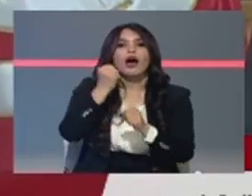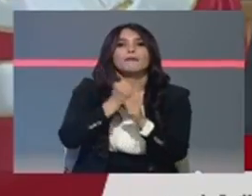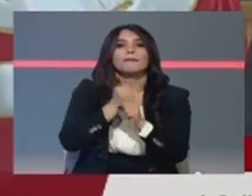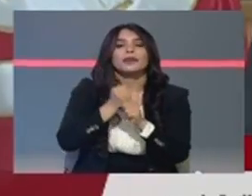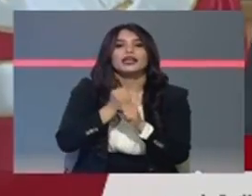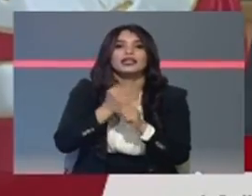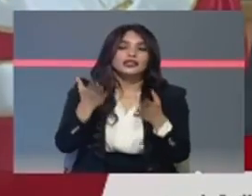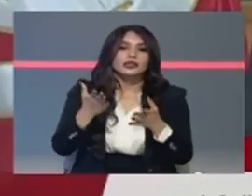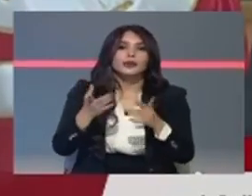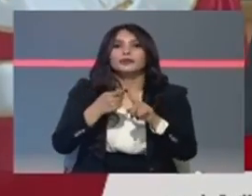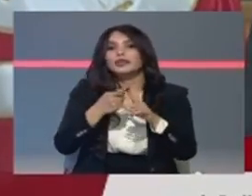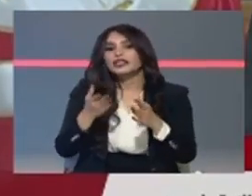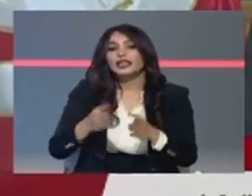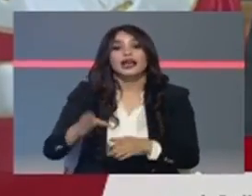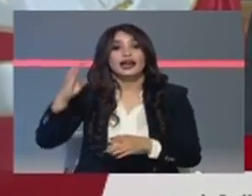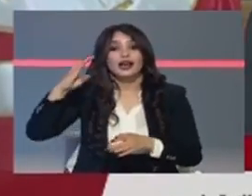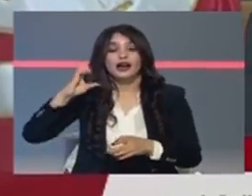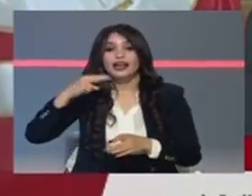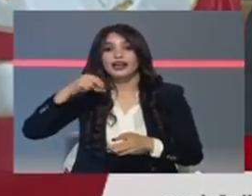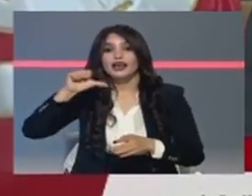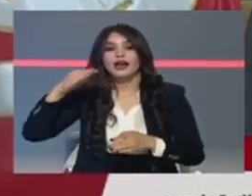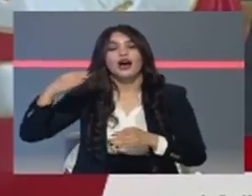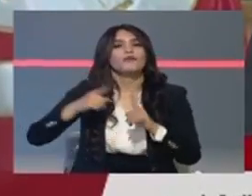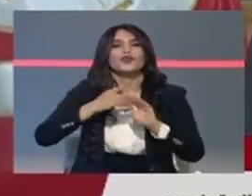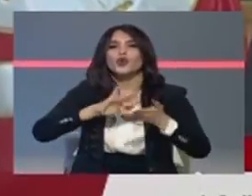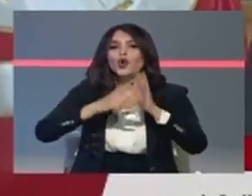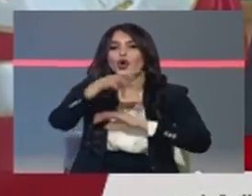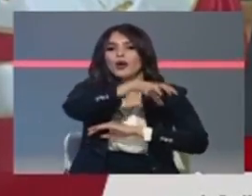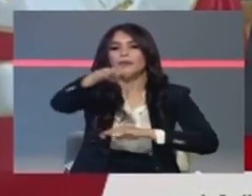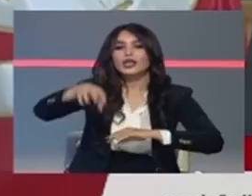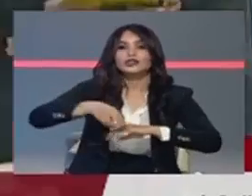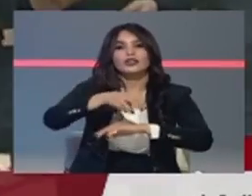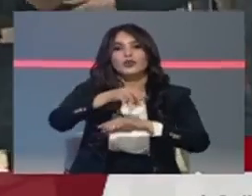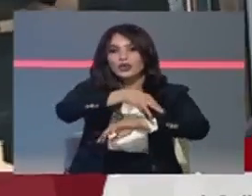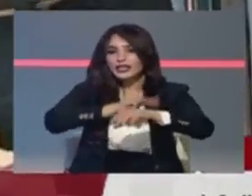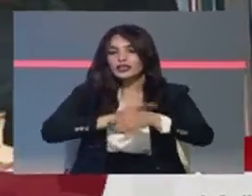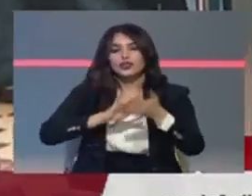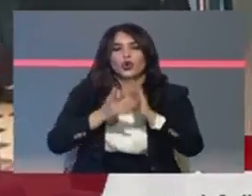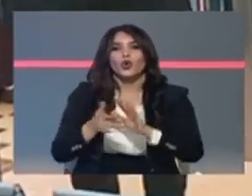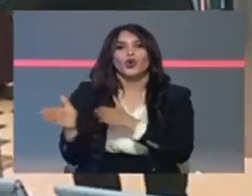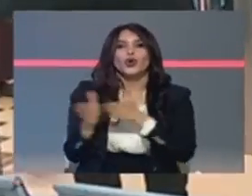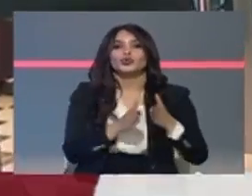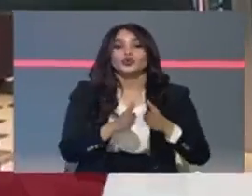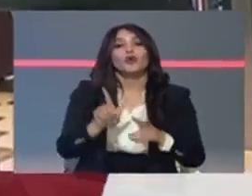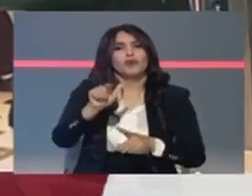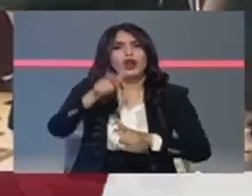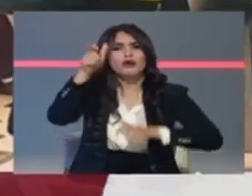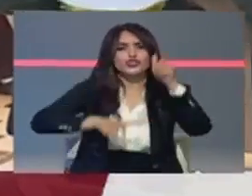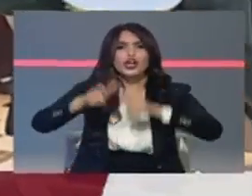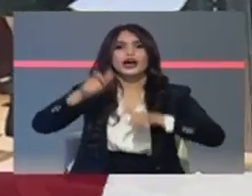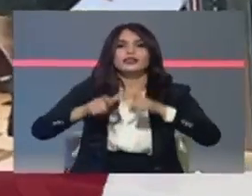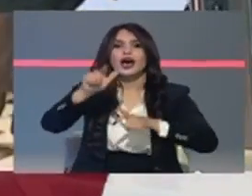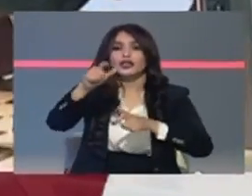بها الصندوق يوميا وفي كل المراكز الجهوية والمحلية. ويمكن للمضمونين